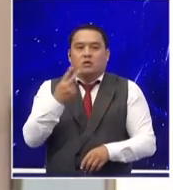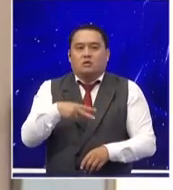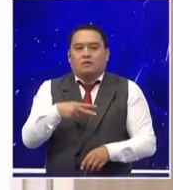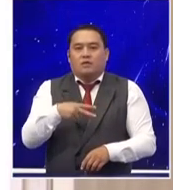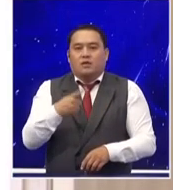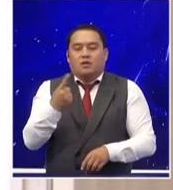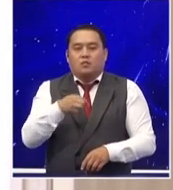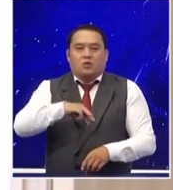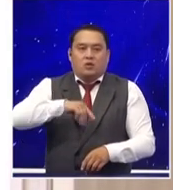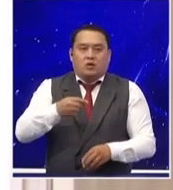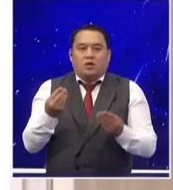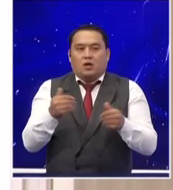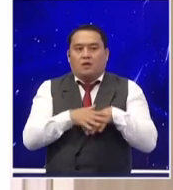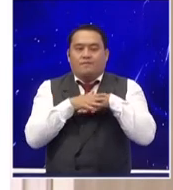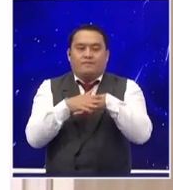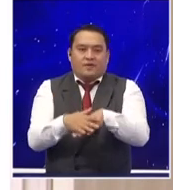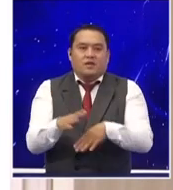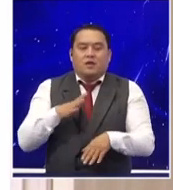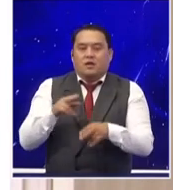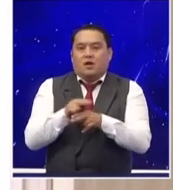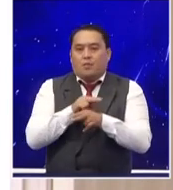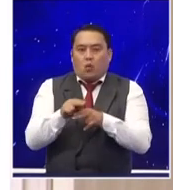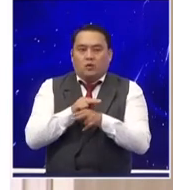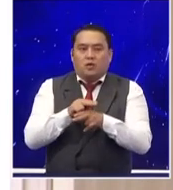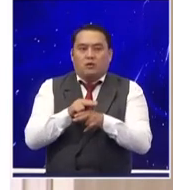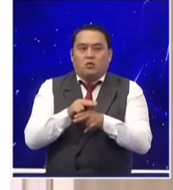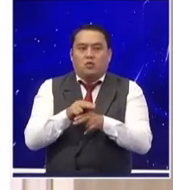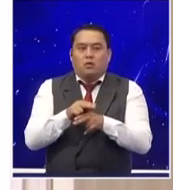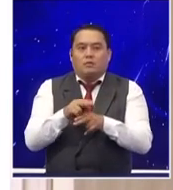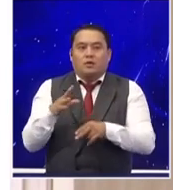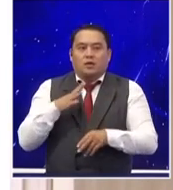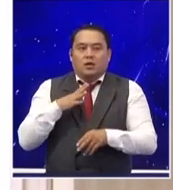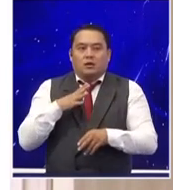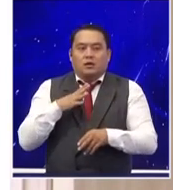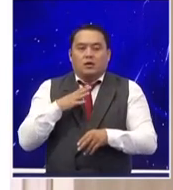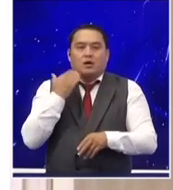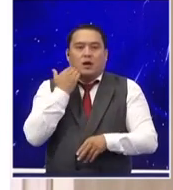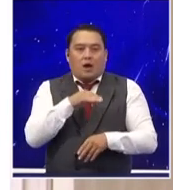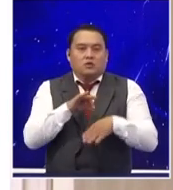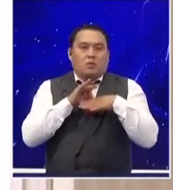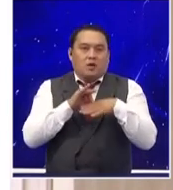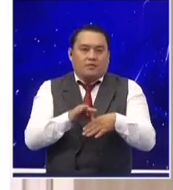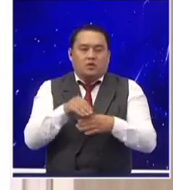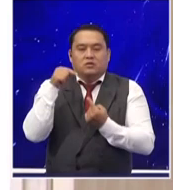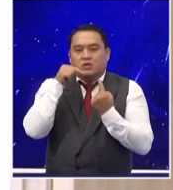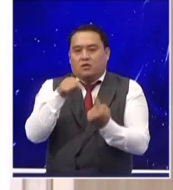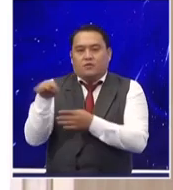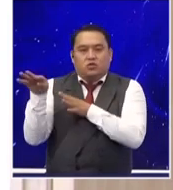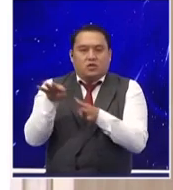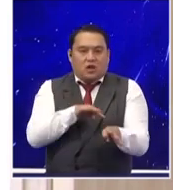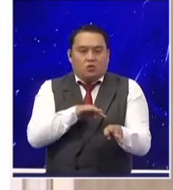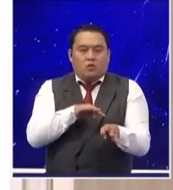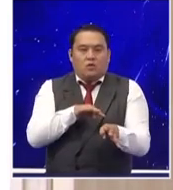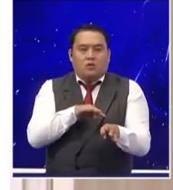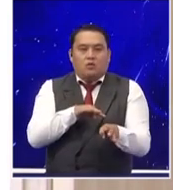121 мм дерек выделенного главное капитальный ремонт капитальный ремонт лучин все касино проведена на сопьются стандарту по